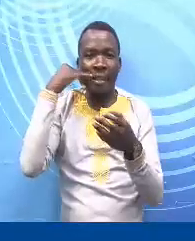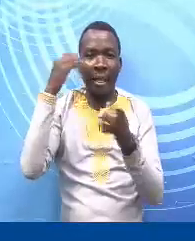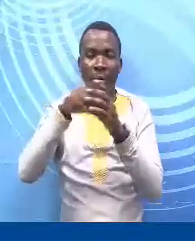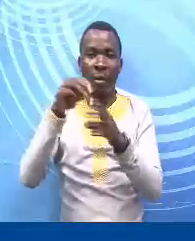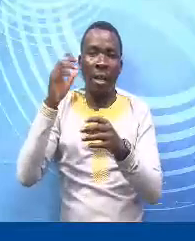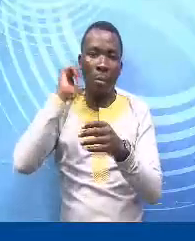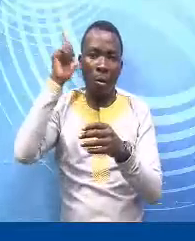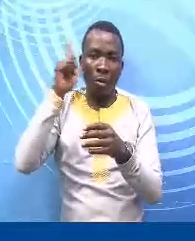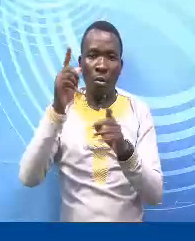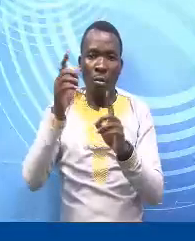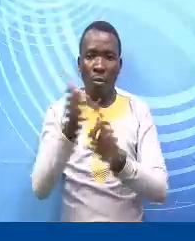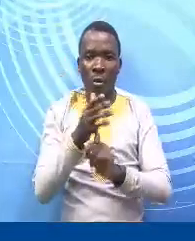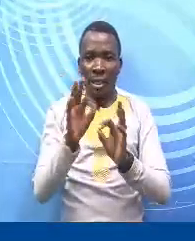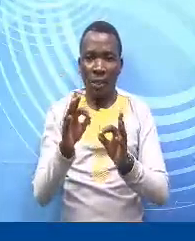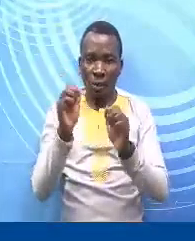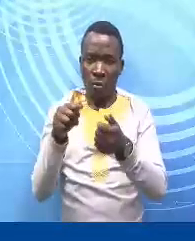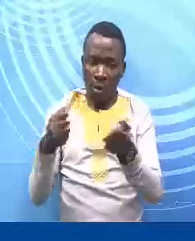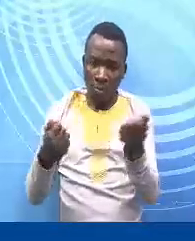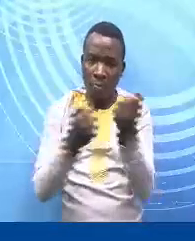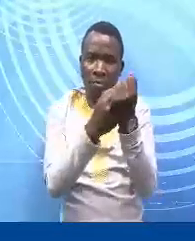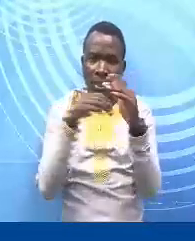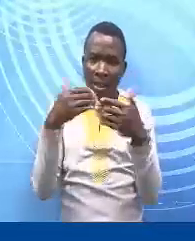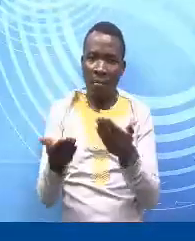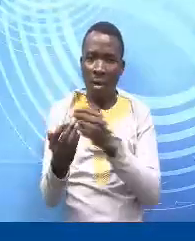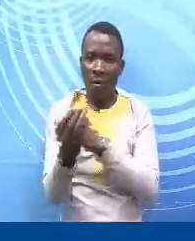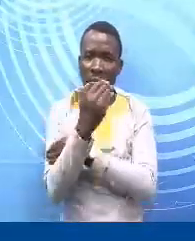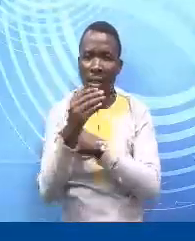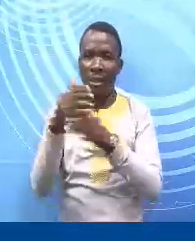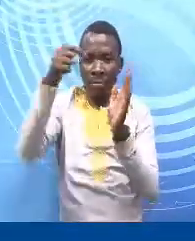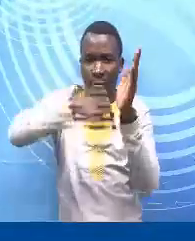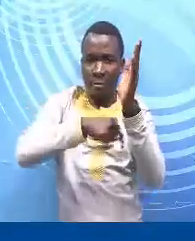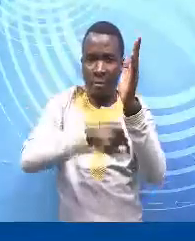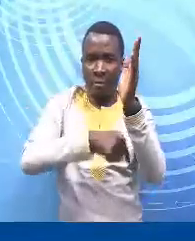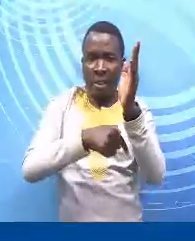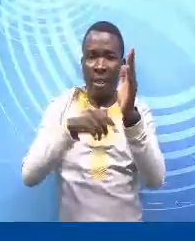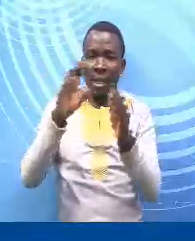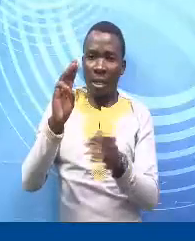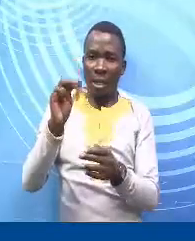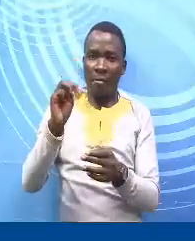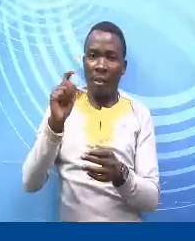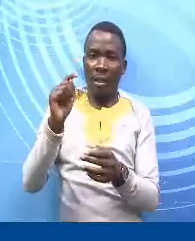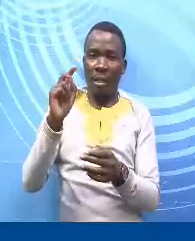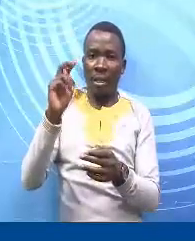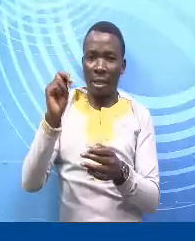harabitse hagize uwugira icyo ashobora gufashaho cyangwa se kugira icyo ambaza kindi kirenze kuri iki MTN yanjye ni